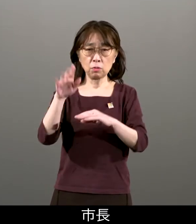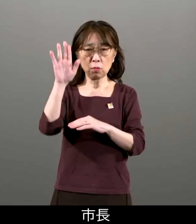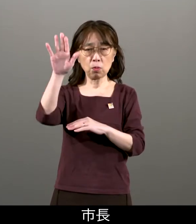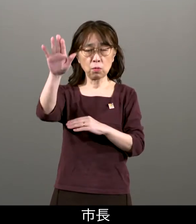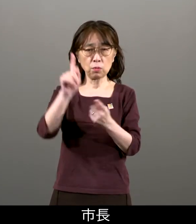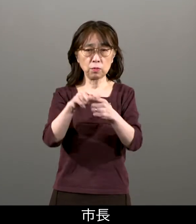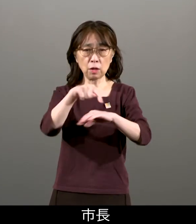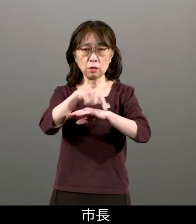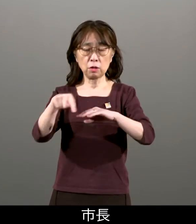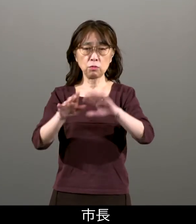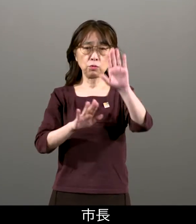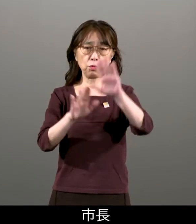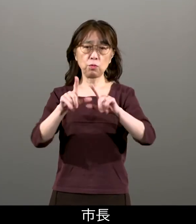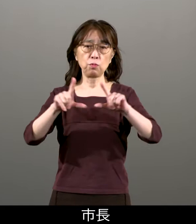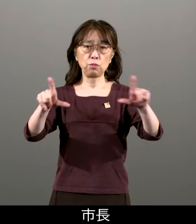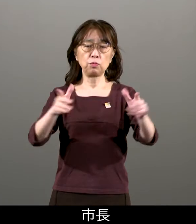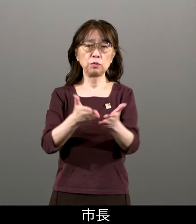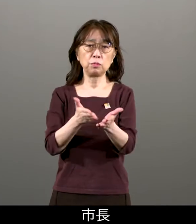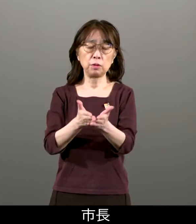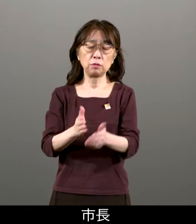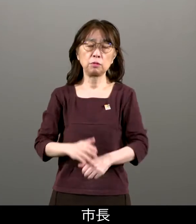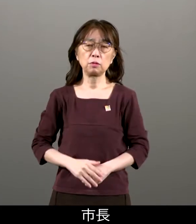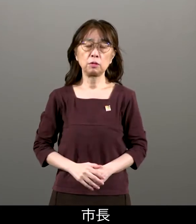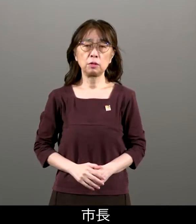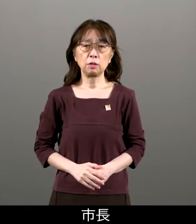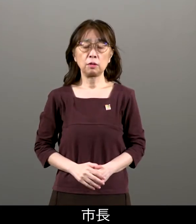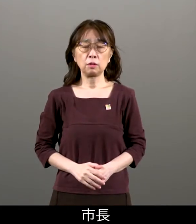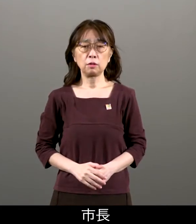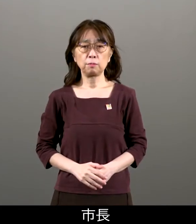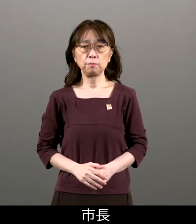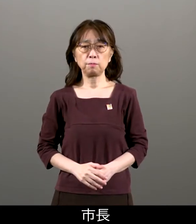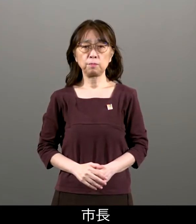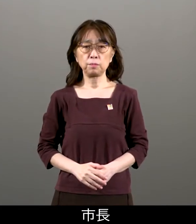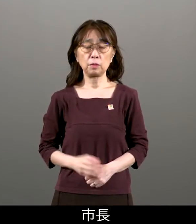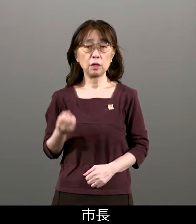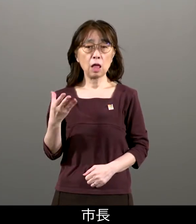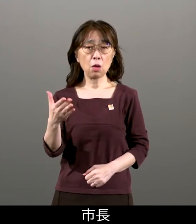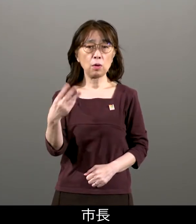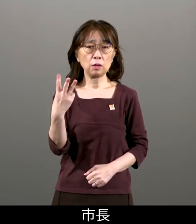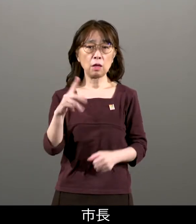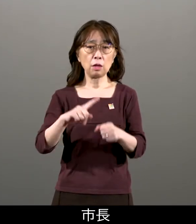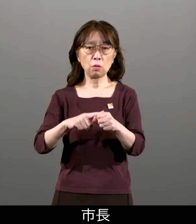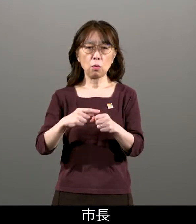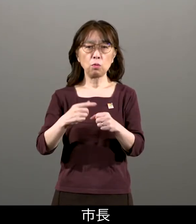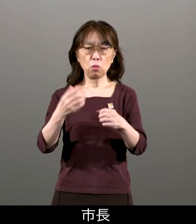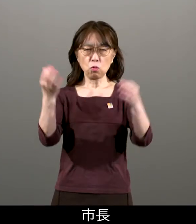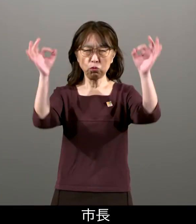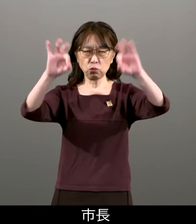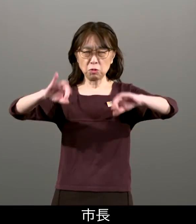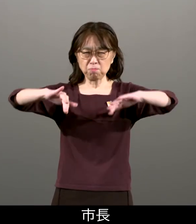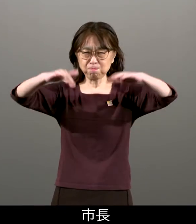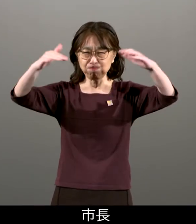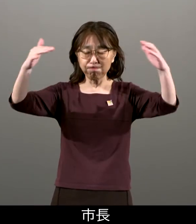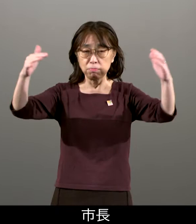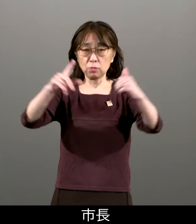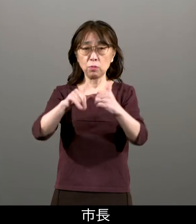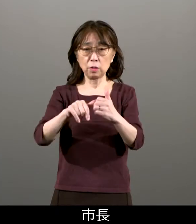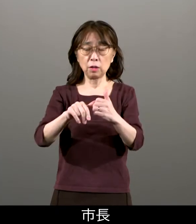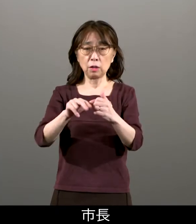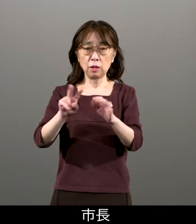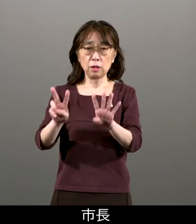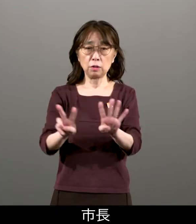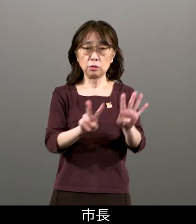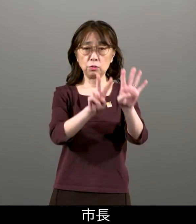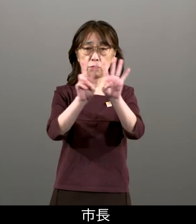てお話をさせていただきます。令和3年度の大雪につきましては24時間降